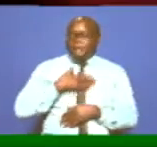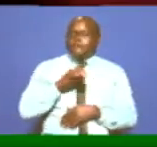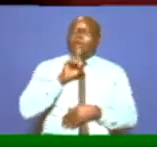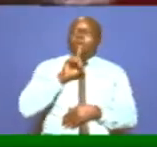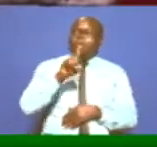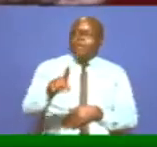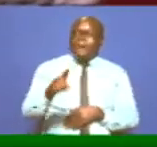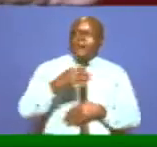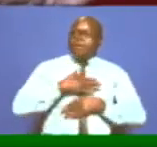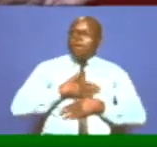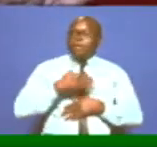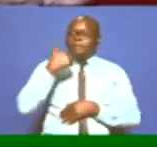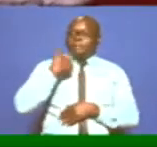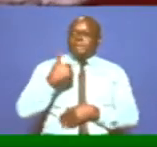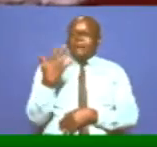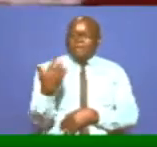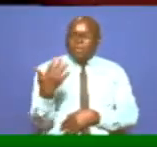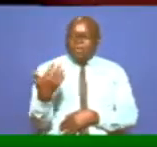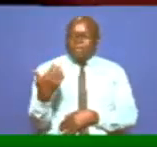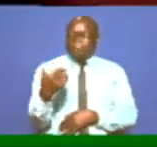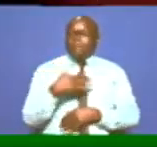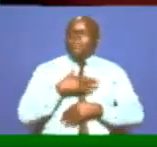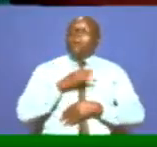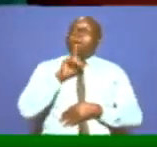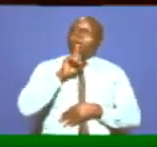Sankok. Order Honorable Sankok.